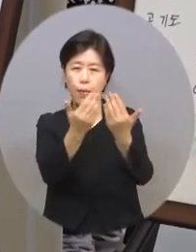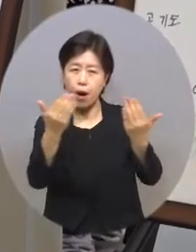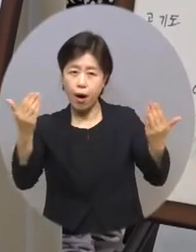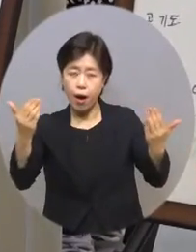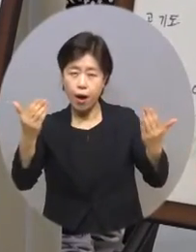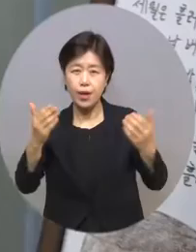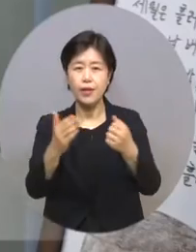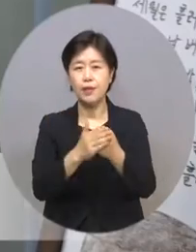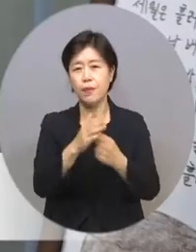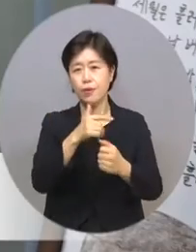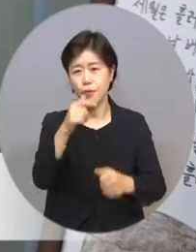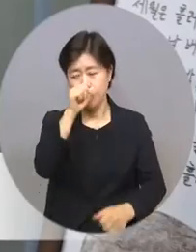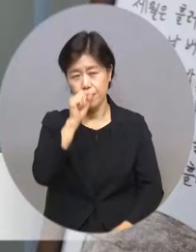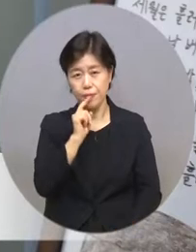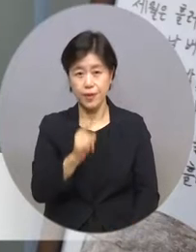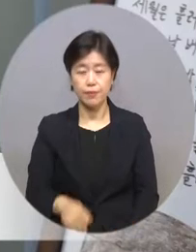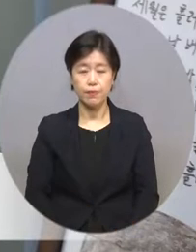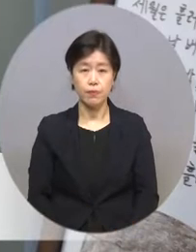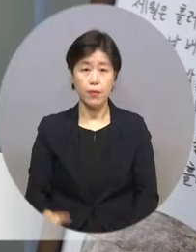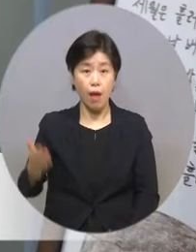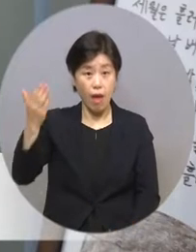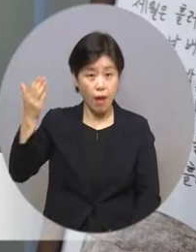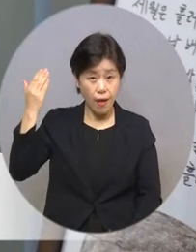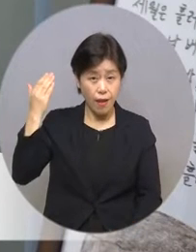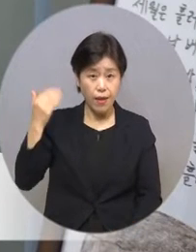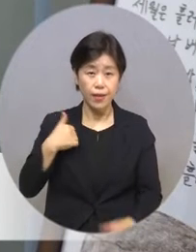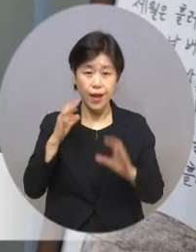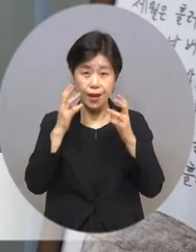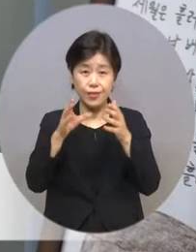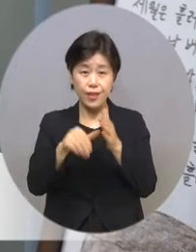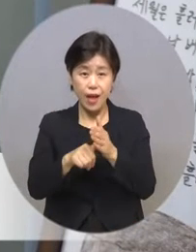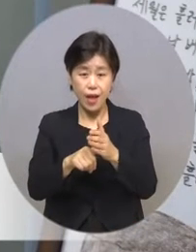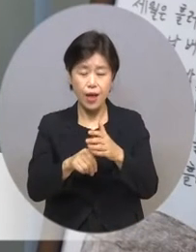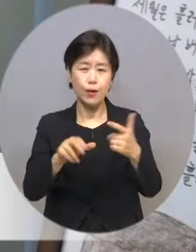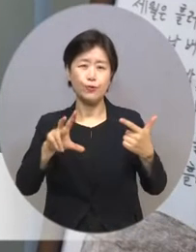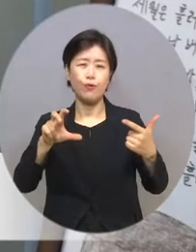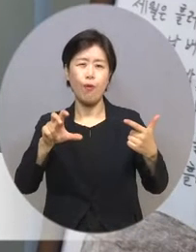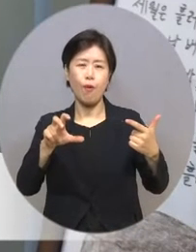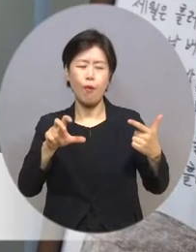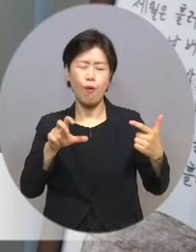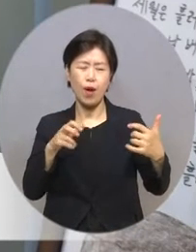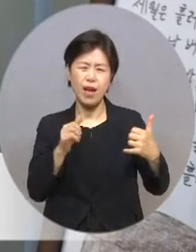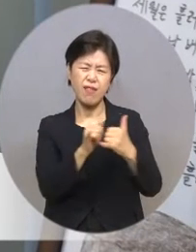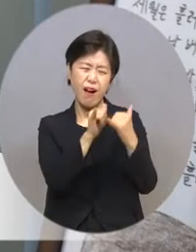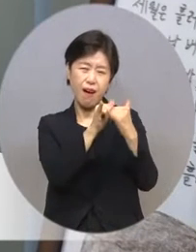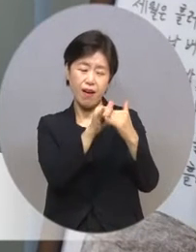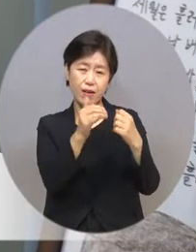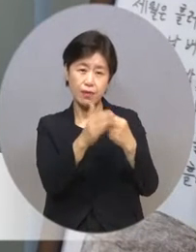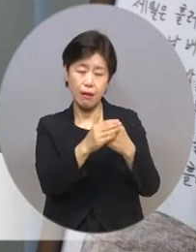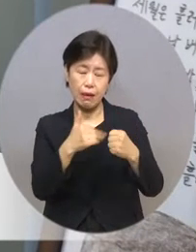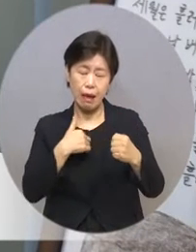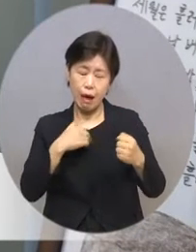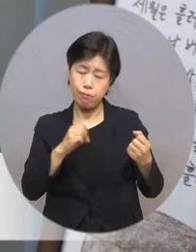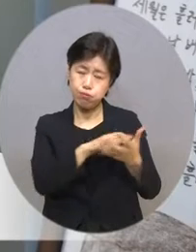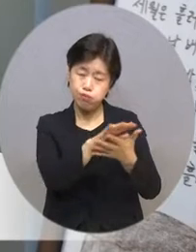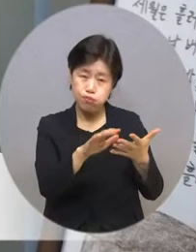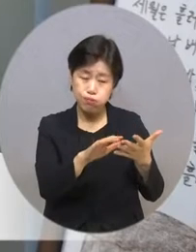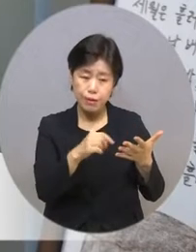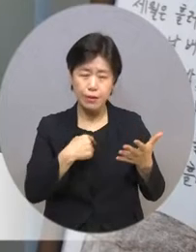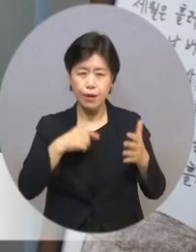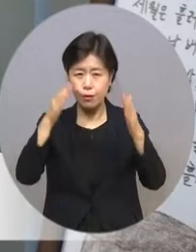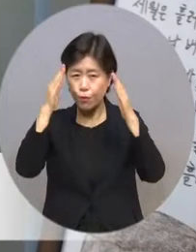배움을 독려합니다. 옛날에 진짜 어렸을 적에 6.15를 만나갖고 그 난리 때 그때